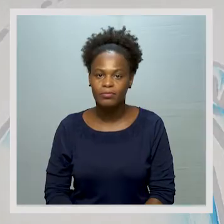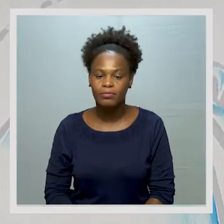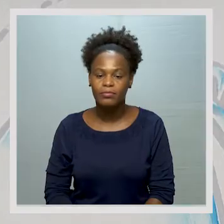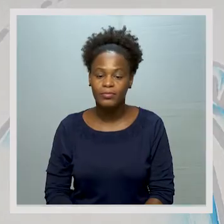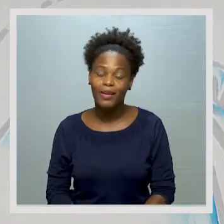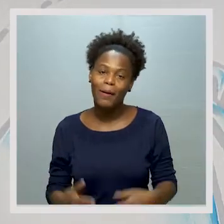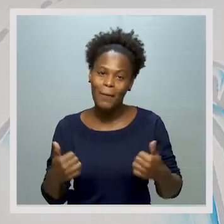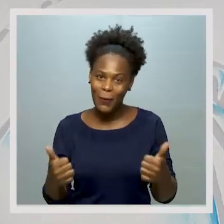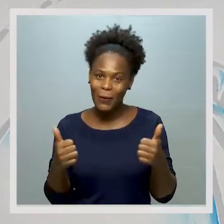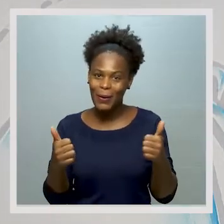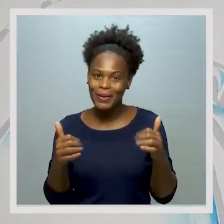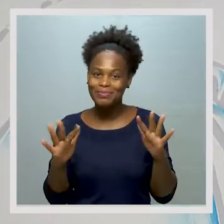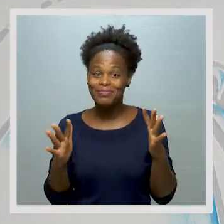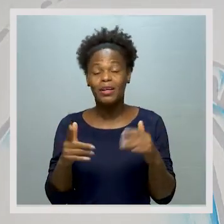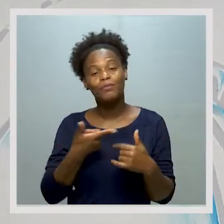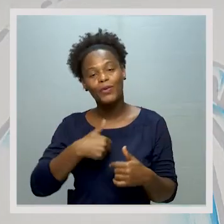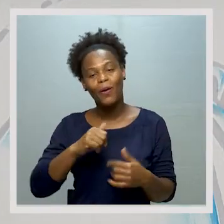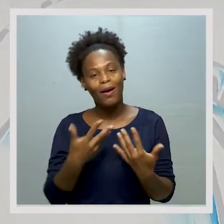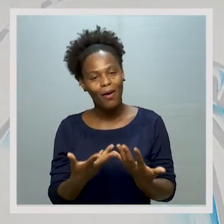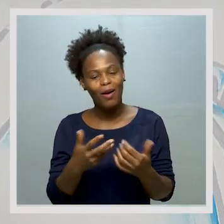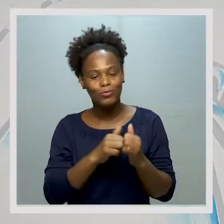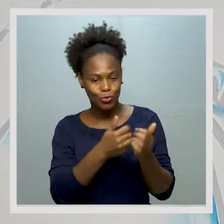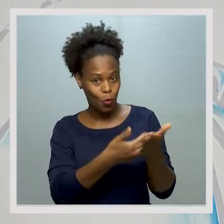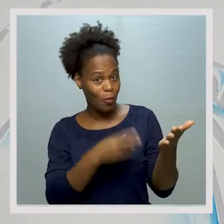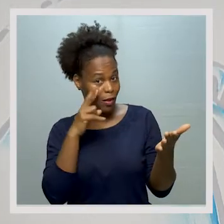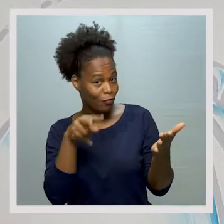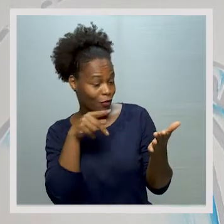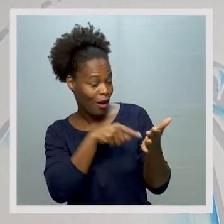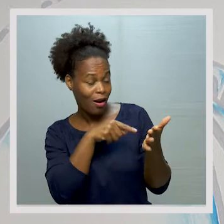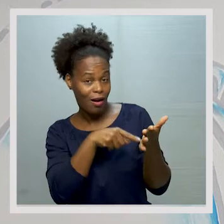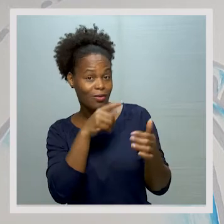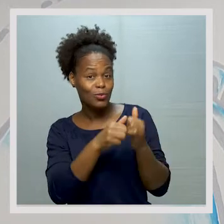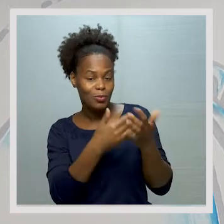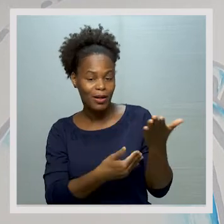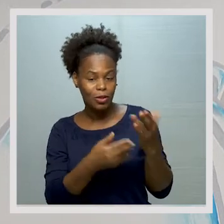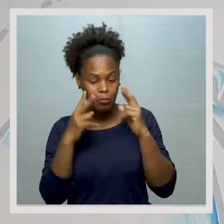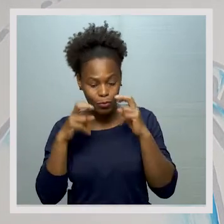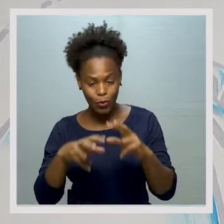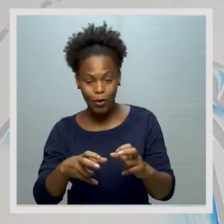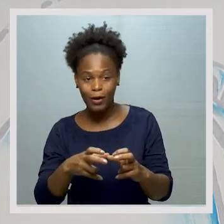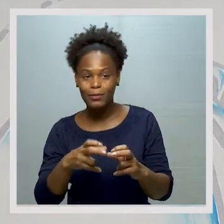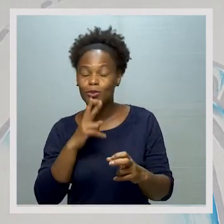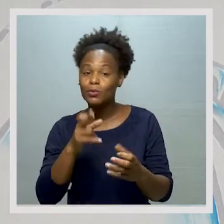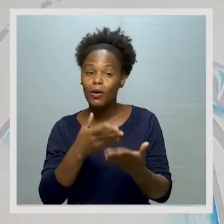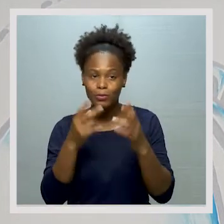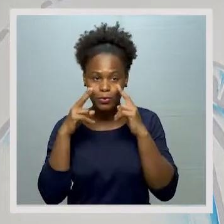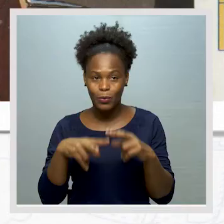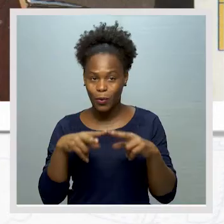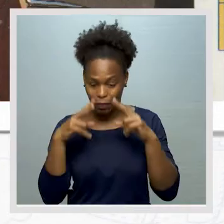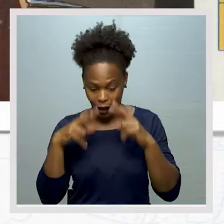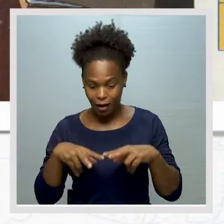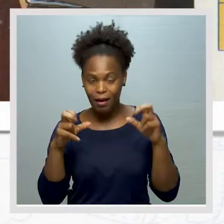Très bien. Donc, vous avez le document, vous avez cherché et trouvé la réponse. C'est